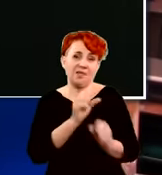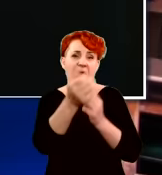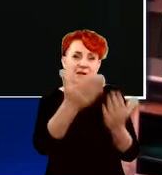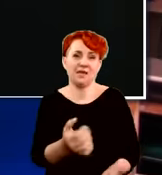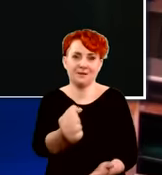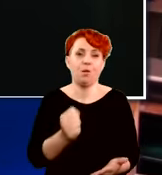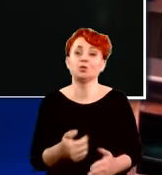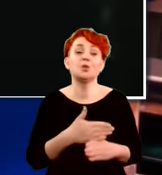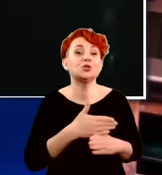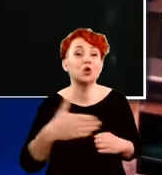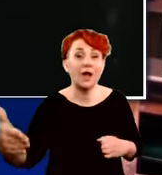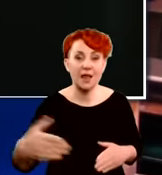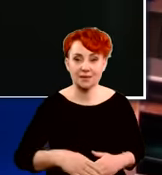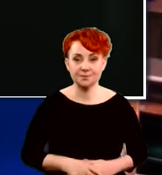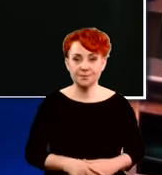dalej?